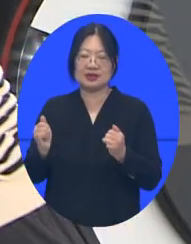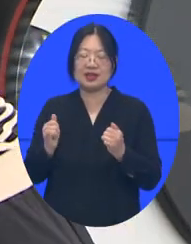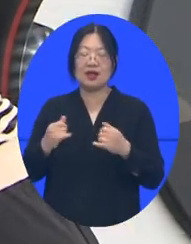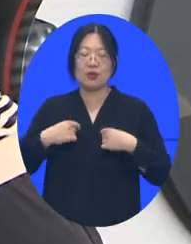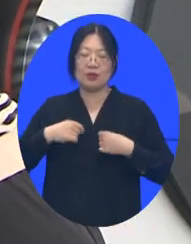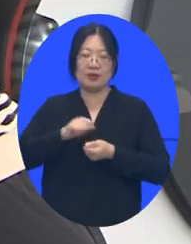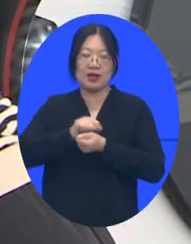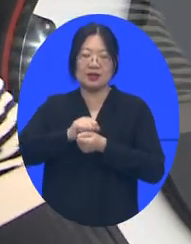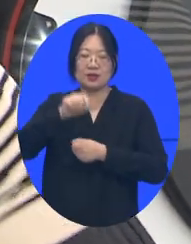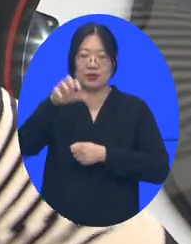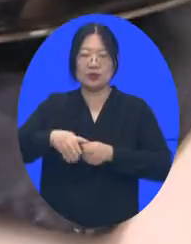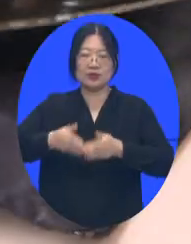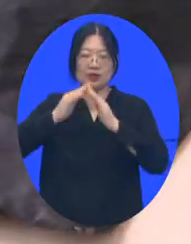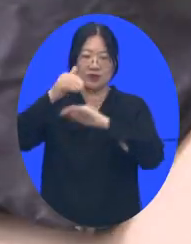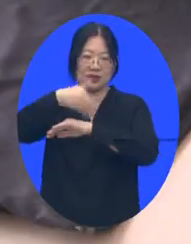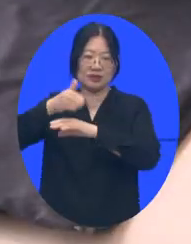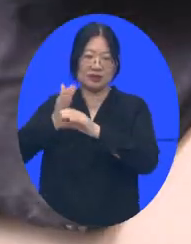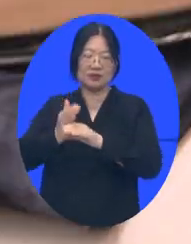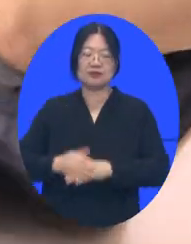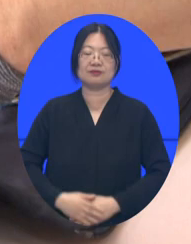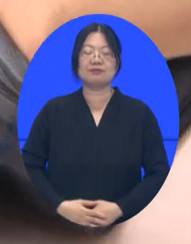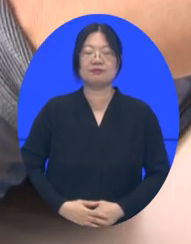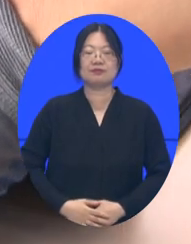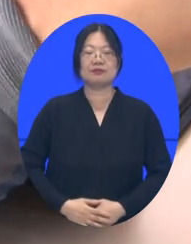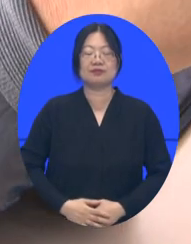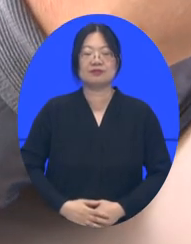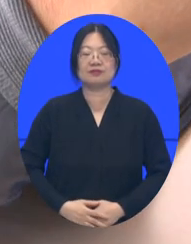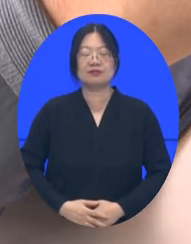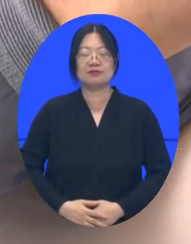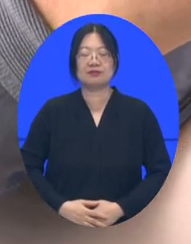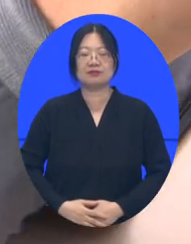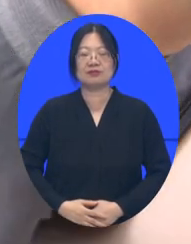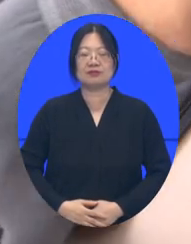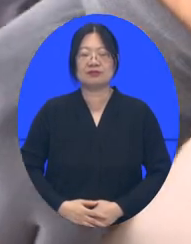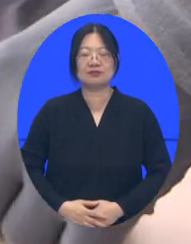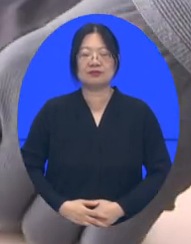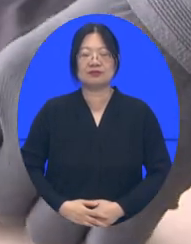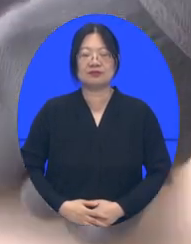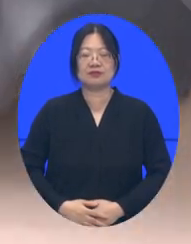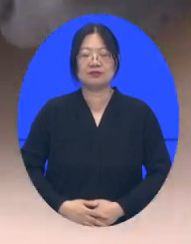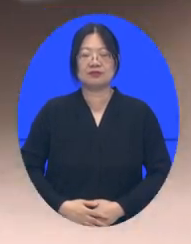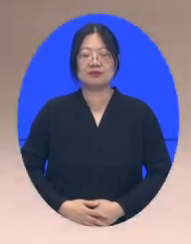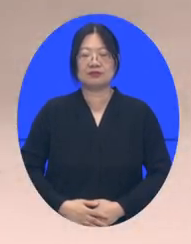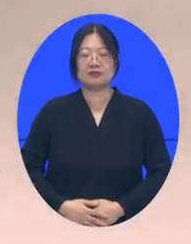작업복 세탁소를 조성할 예정입니다. 경기 GTV 서문영입니다.